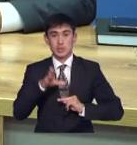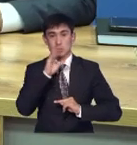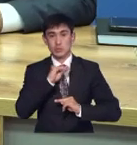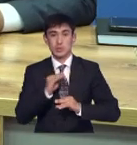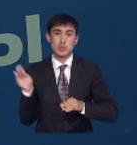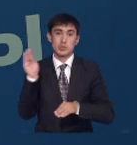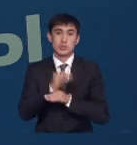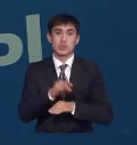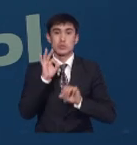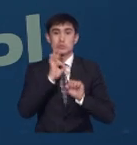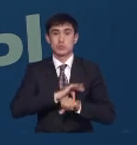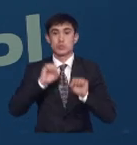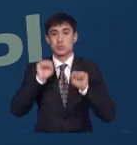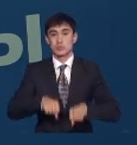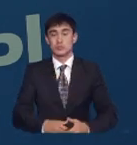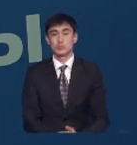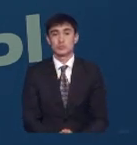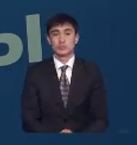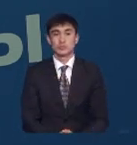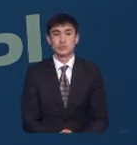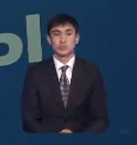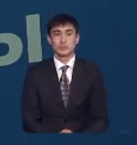жарамдыларына қосымша табыс табуға жәрдемдеседі.